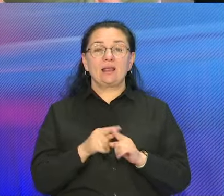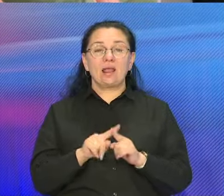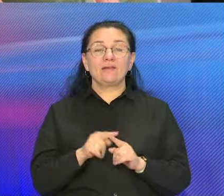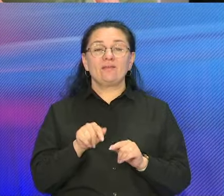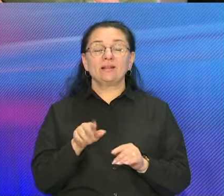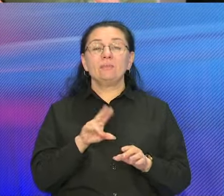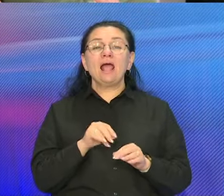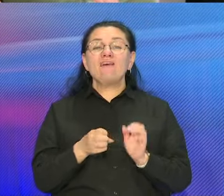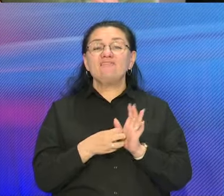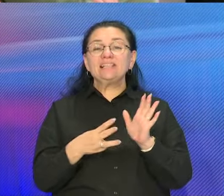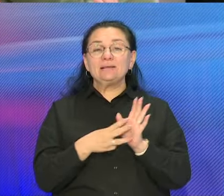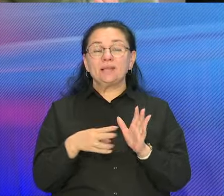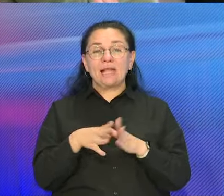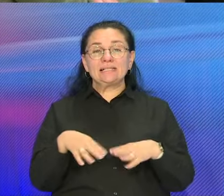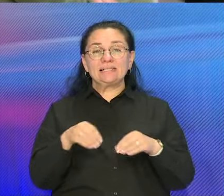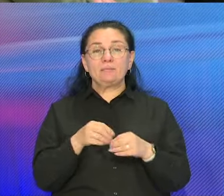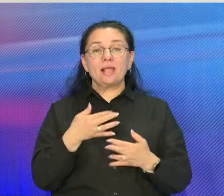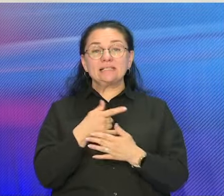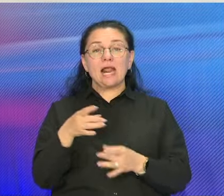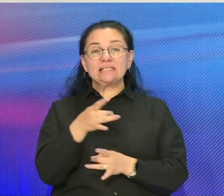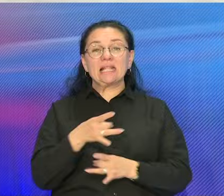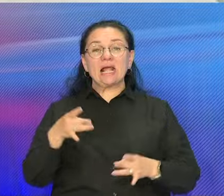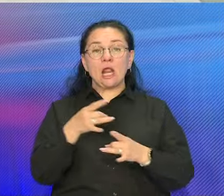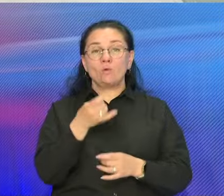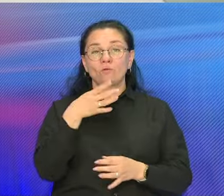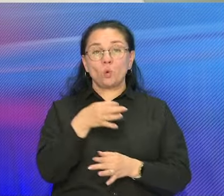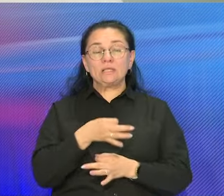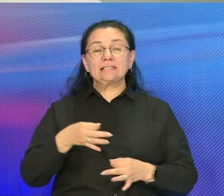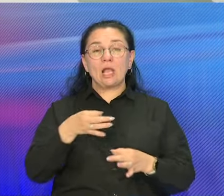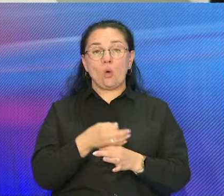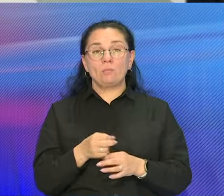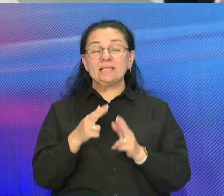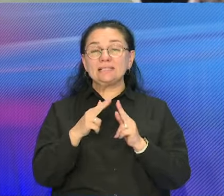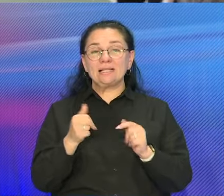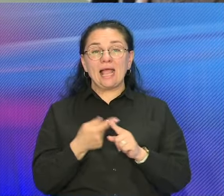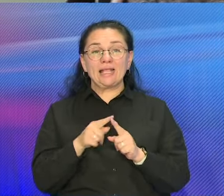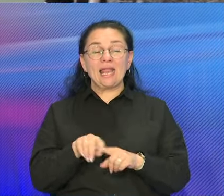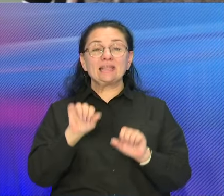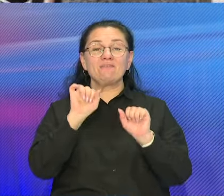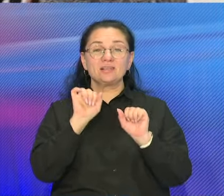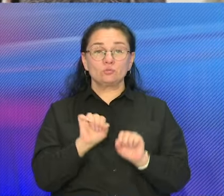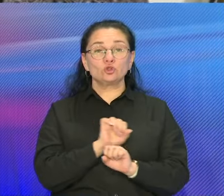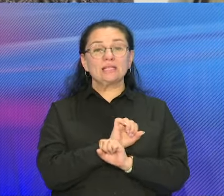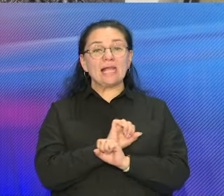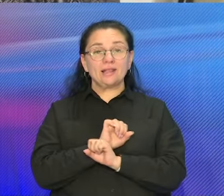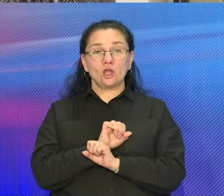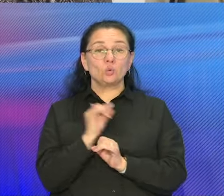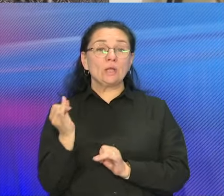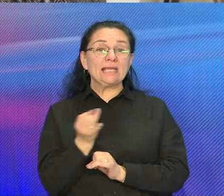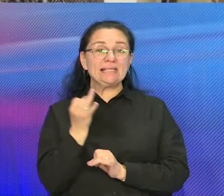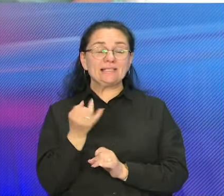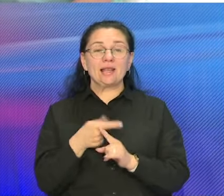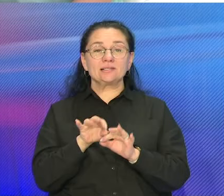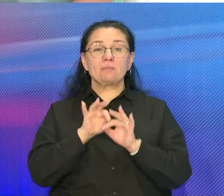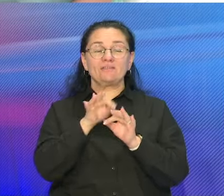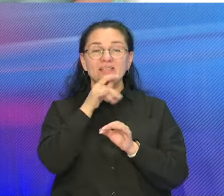18 семьяв з разных районов прынёманья Для усіх их лагер махчымасть и отпочить, и цикава провести час, и просто